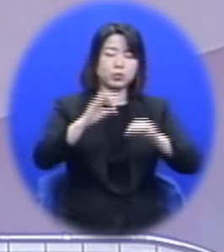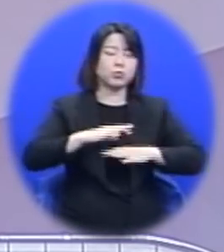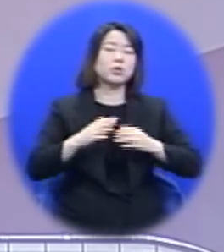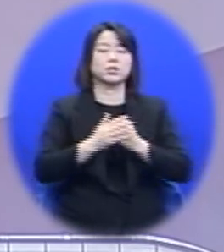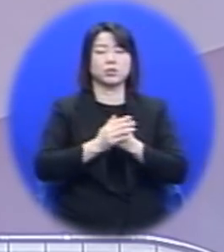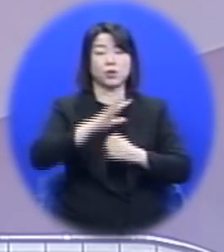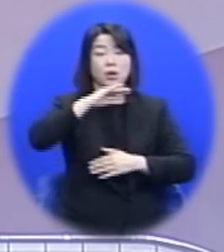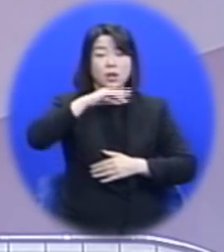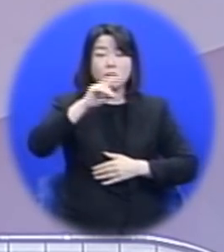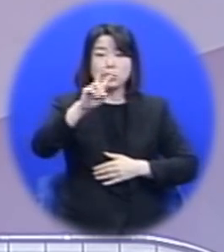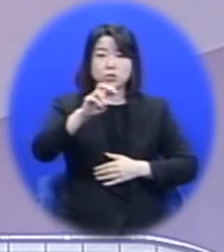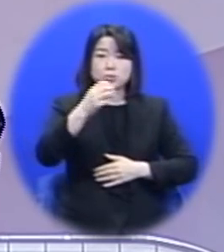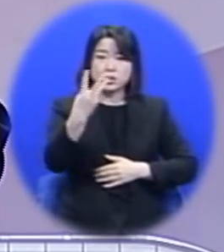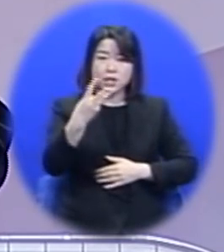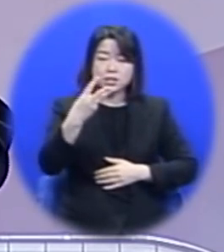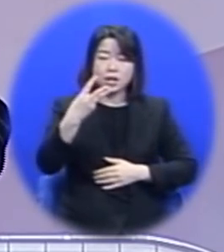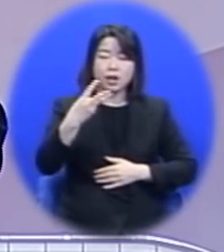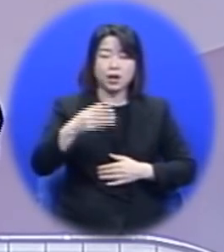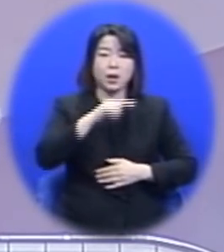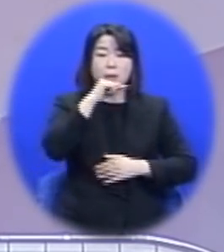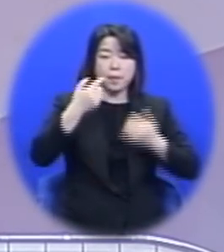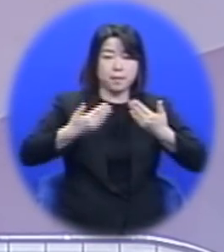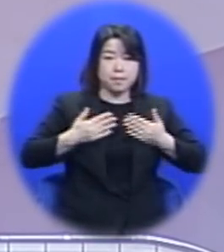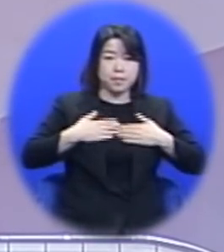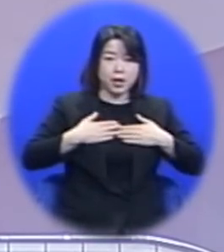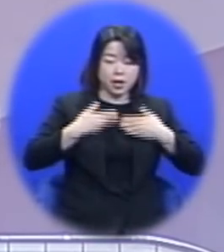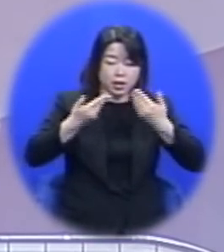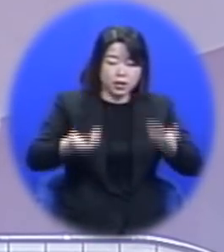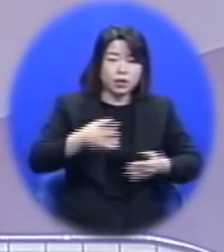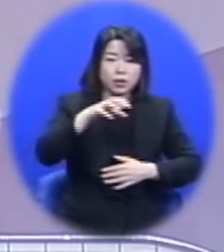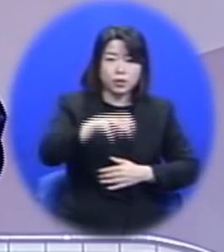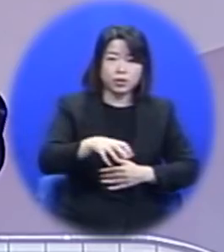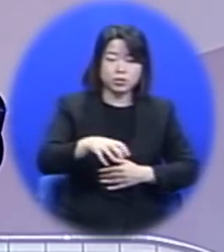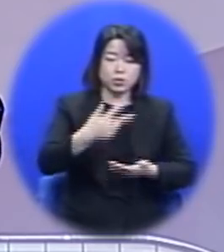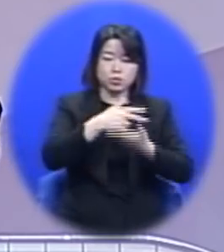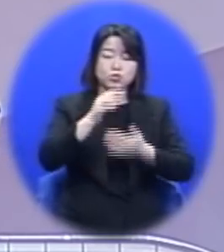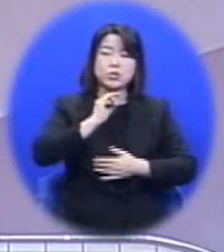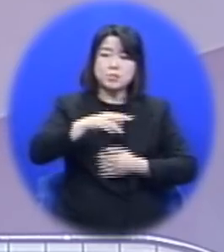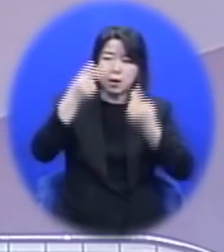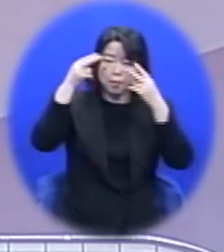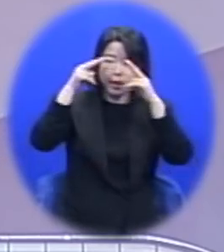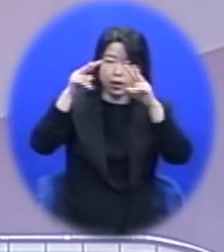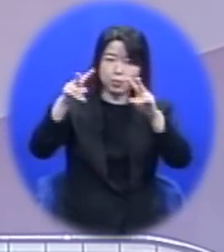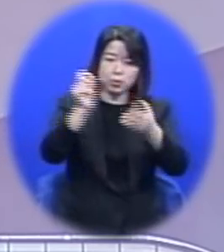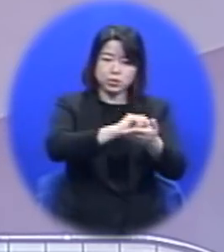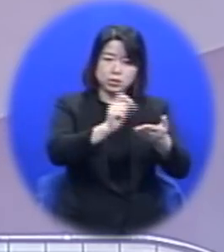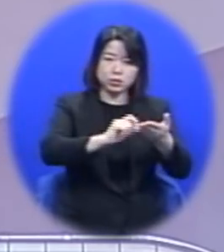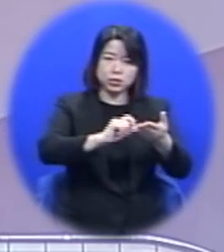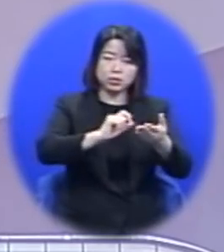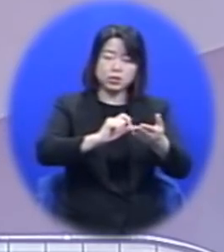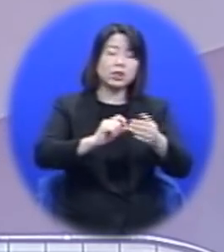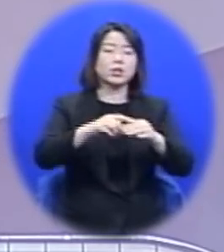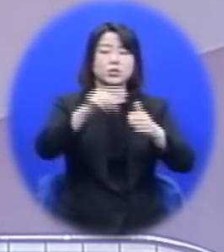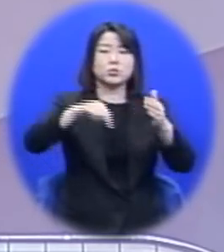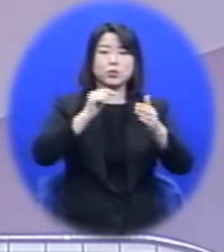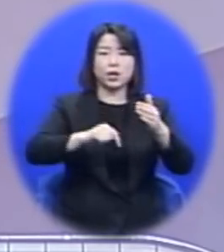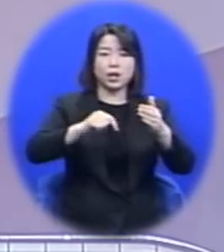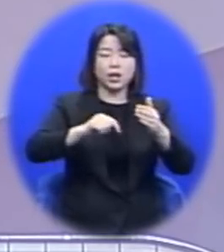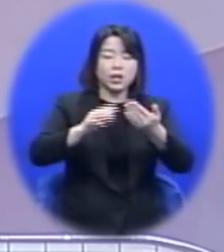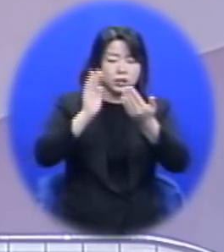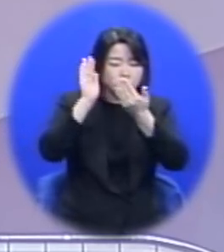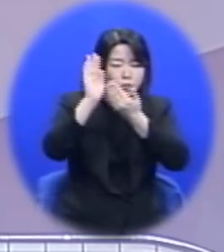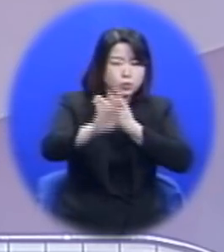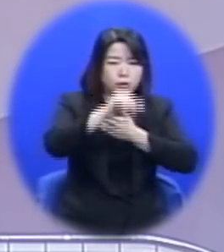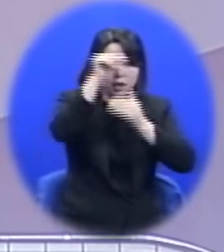23살 청년 폐결핵 요양원에서 주님만 바라보고 썼던 그 일기 속에 그의 남은 인생의 모든 설계도가